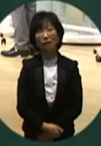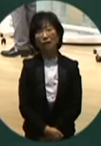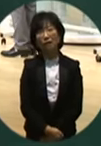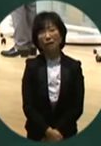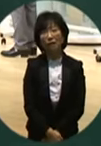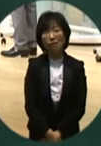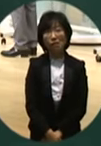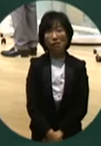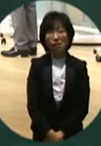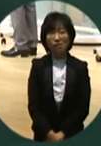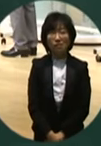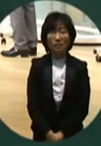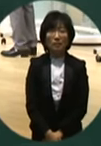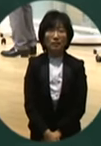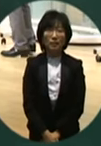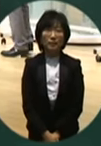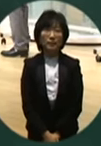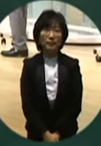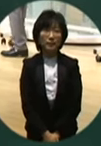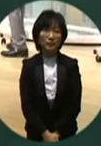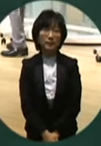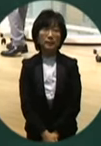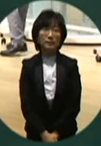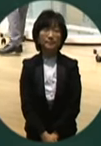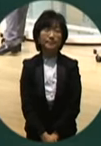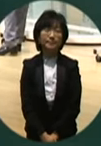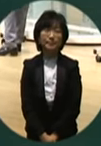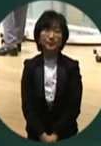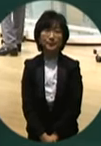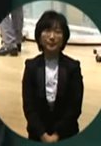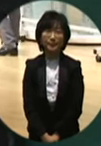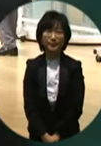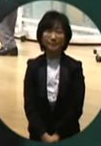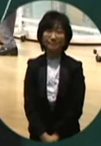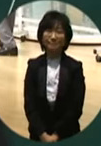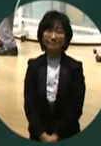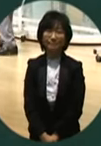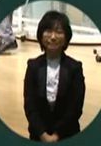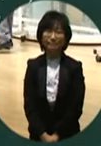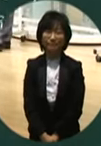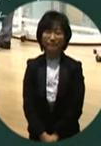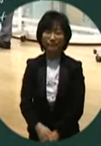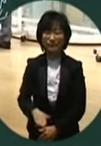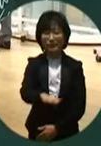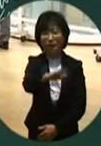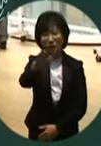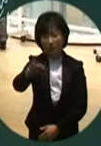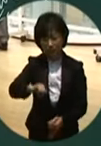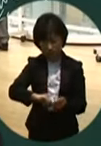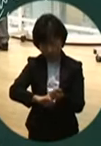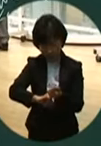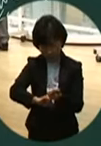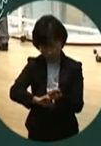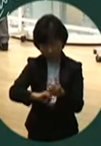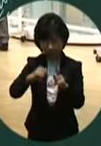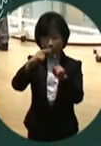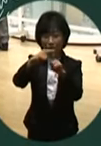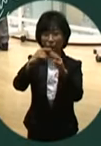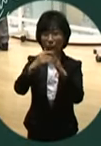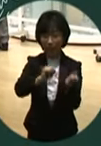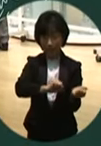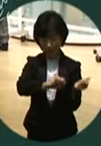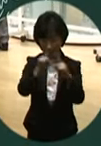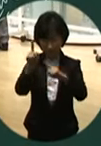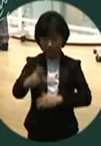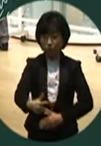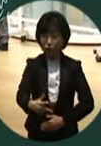was able to see sure evidence concerning those facts. 여러분 정말로 교회 살리는 주역 되기를 예수님 이름으로